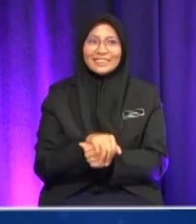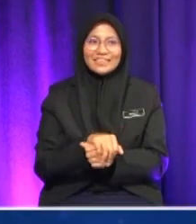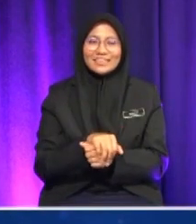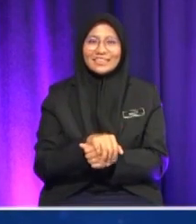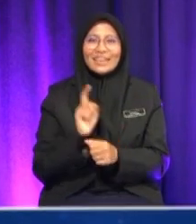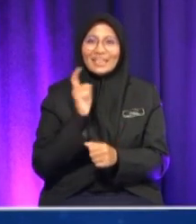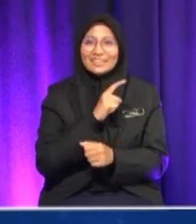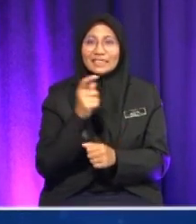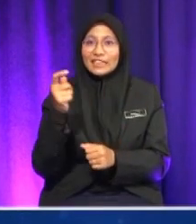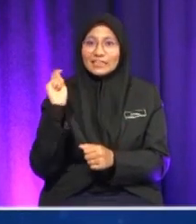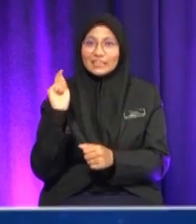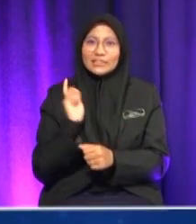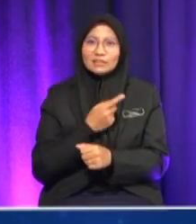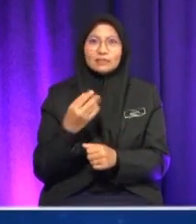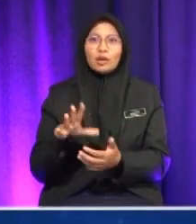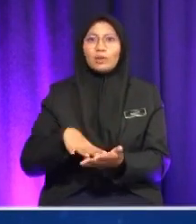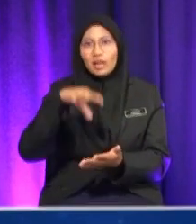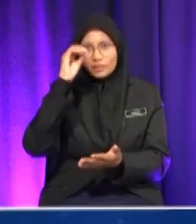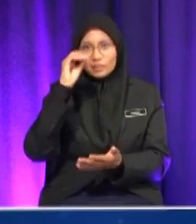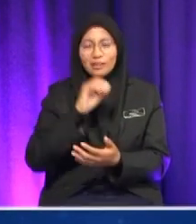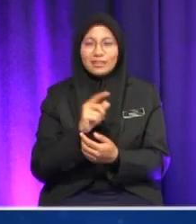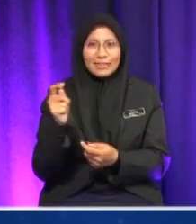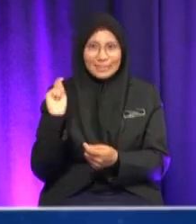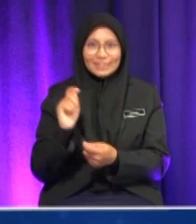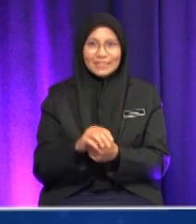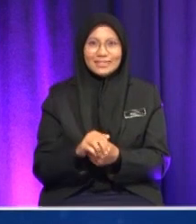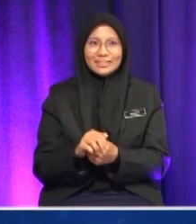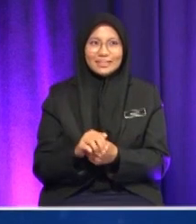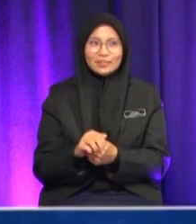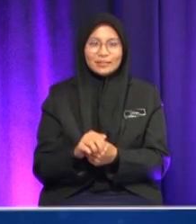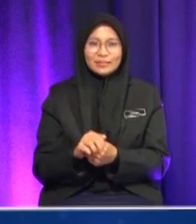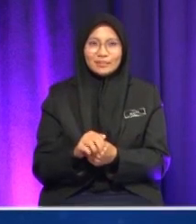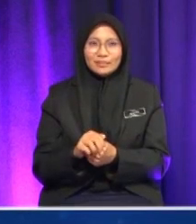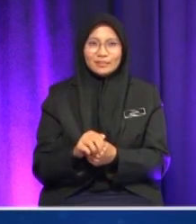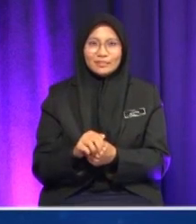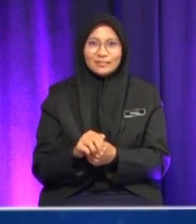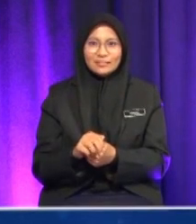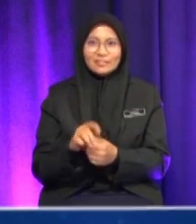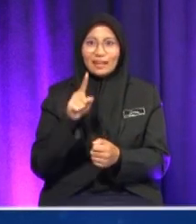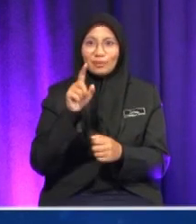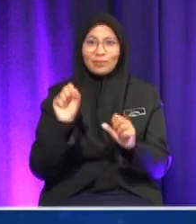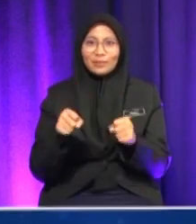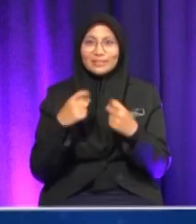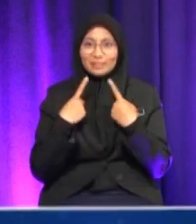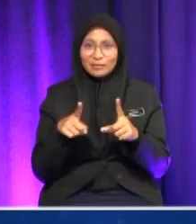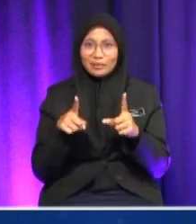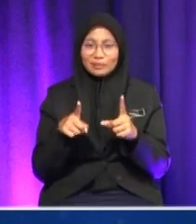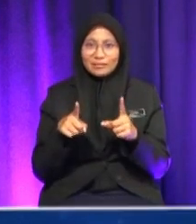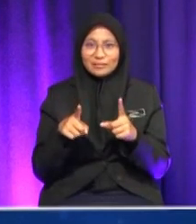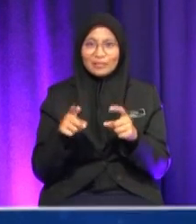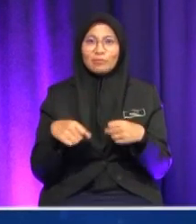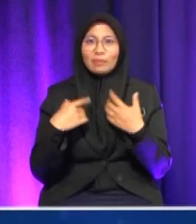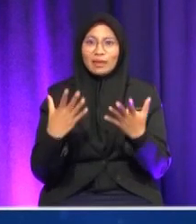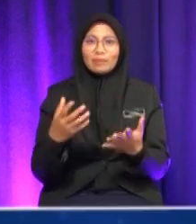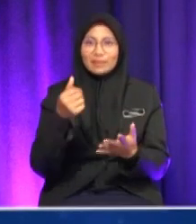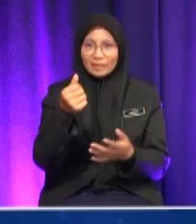yang pertama. Betul. Awal-awal. Kalau fokus boleh jawab. Ya. Yeah. Okey, murid-murid. Dah dapat dah jawapan untuk soalan ini. Bagaimana anda